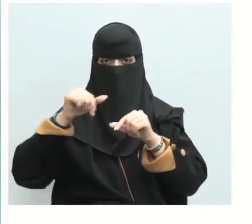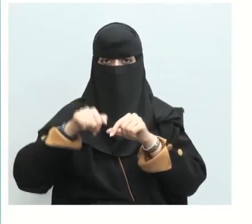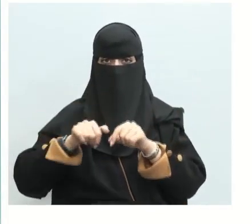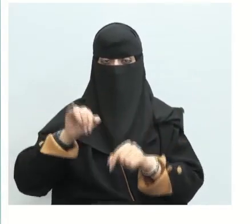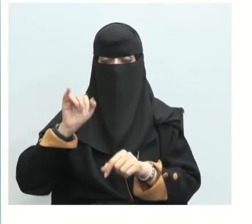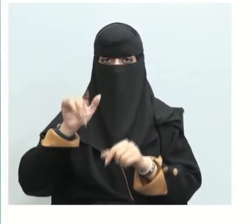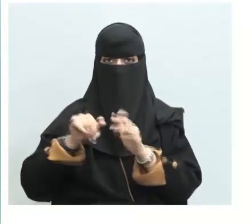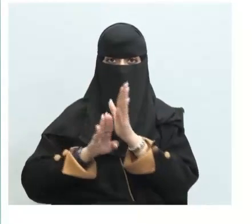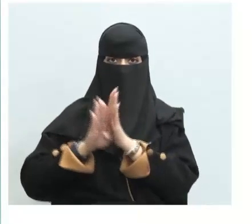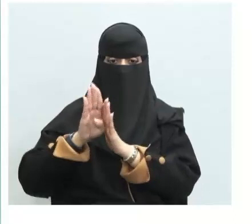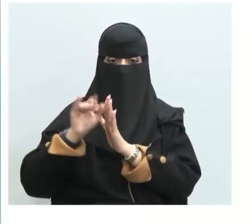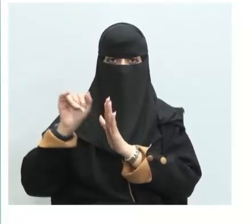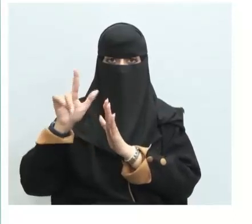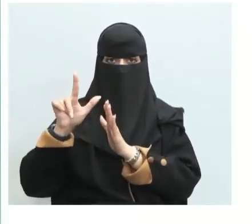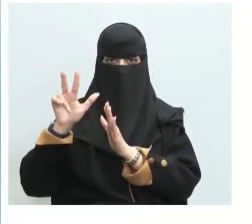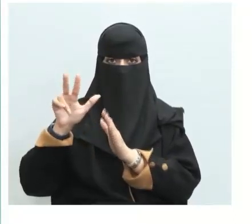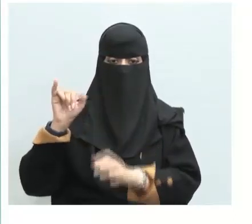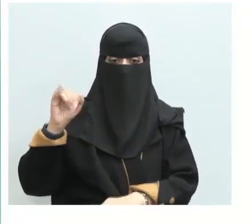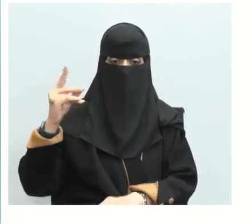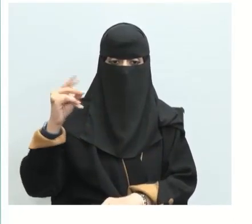أدوات المطور،